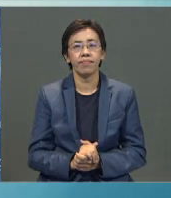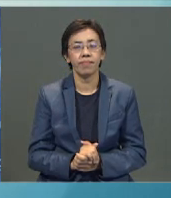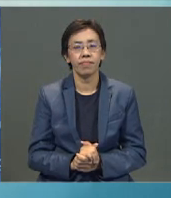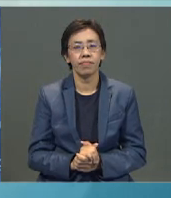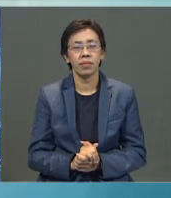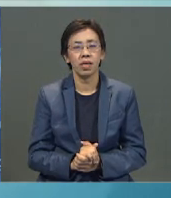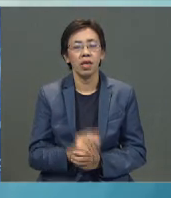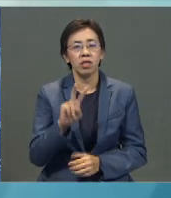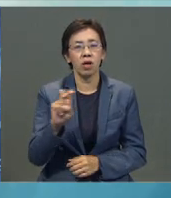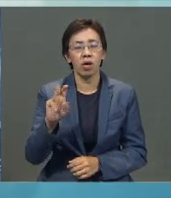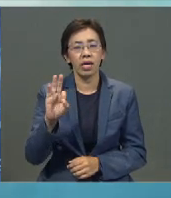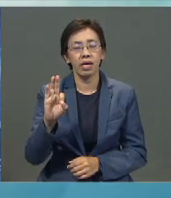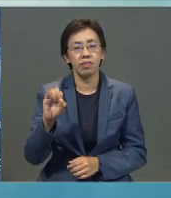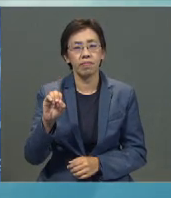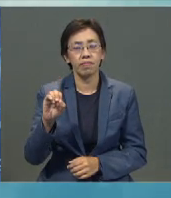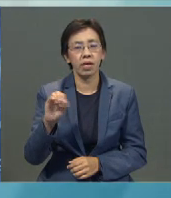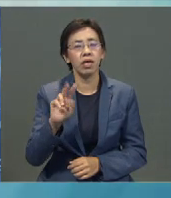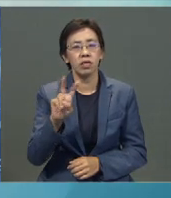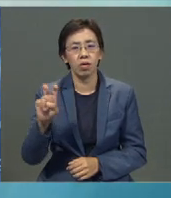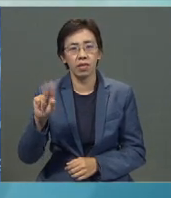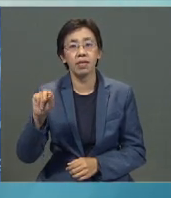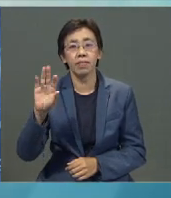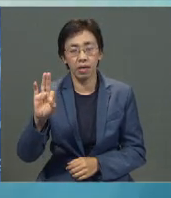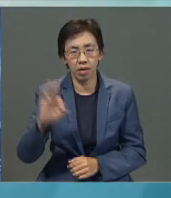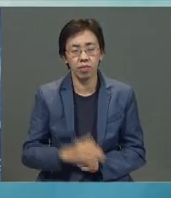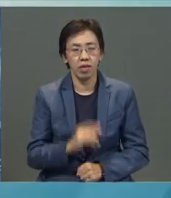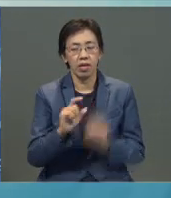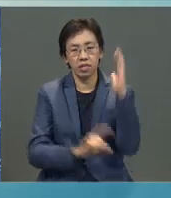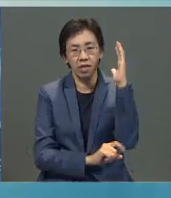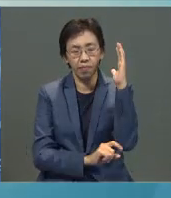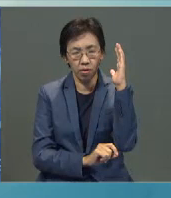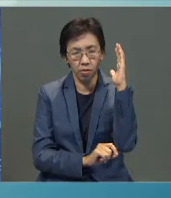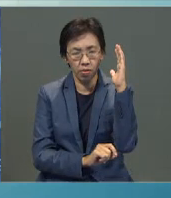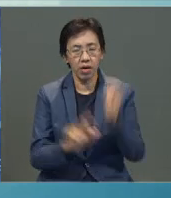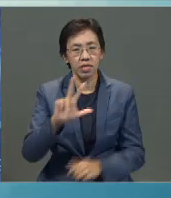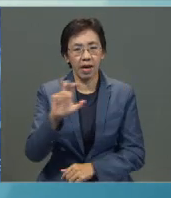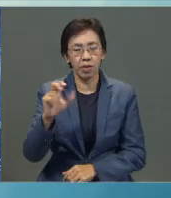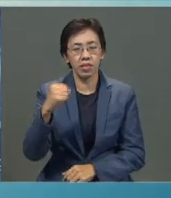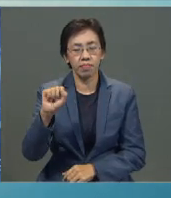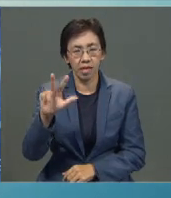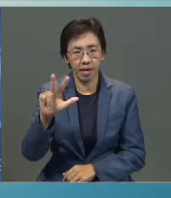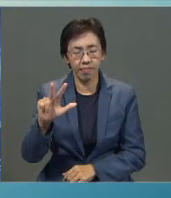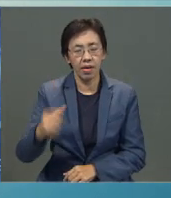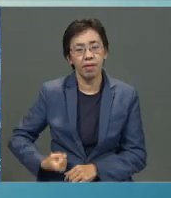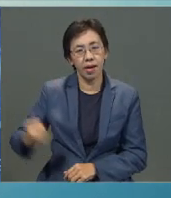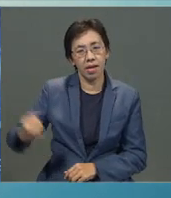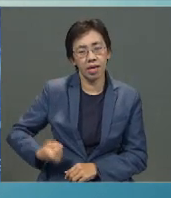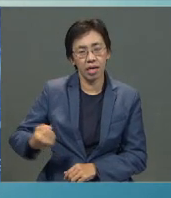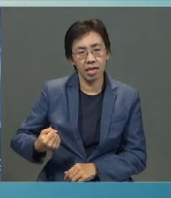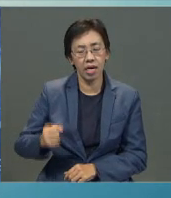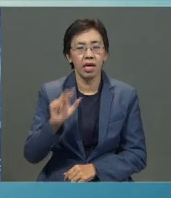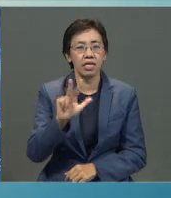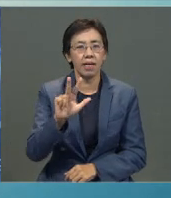รายนะครับยูเออีประเทศที่สาธารณะปีมิเรตส์ที่ว่านะครับ290 39ครับสิงคโปร์ก็ยัง 3หลักอยู่นะครับ 313 bahrain SC